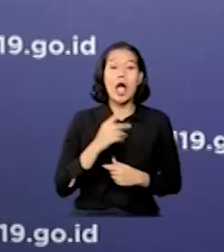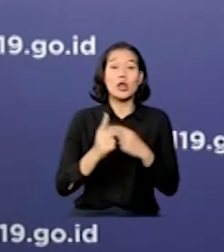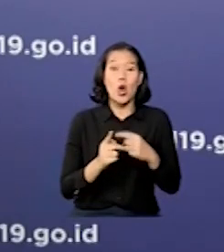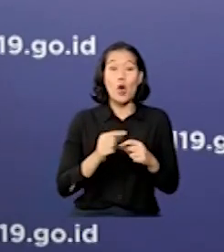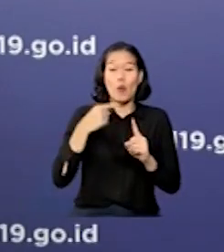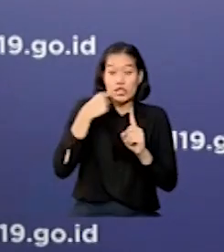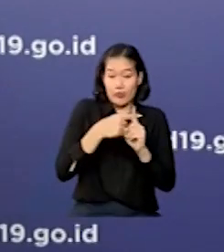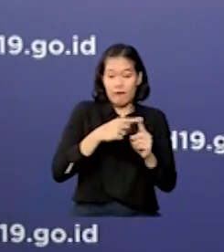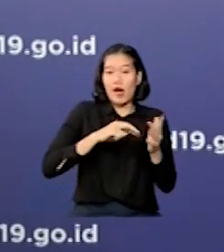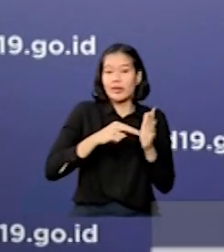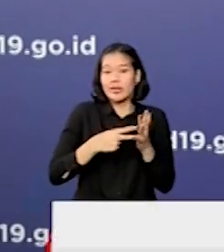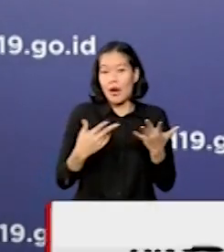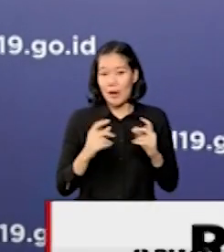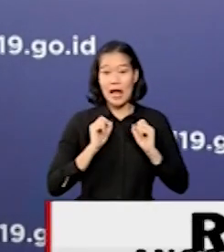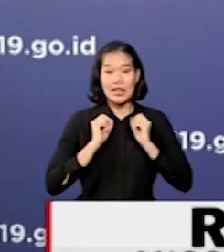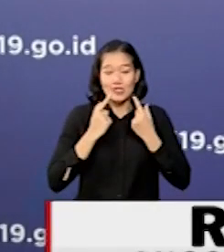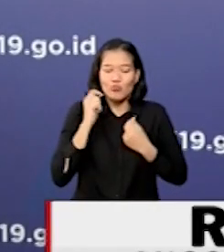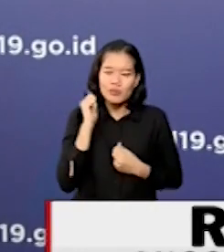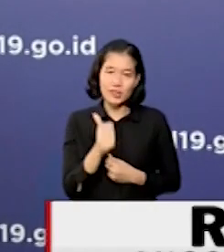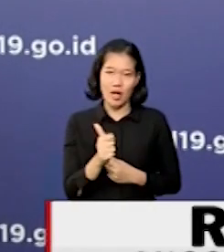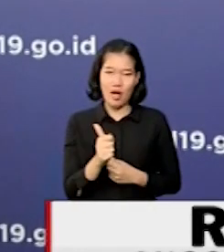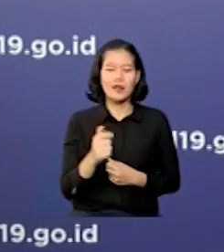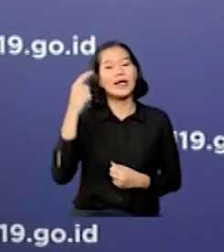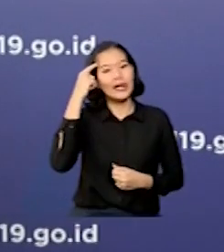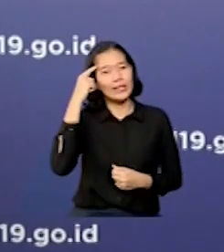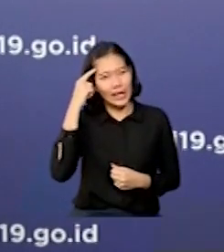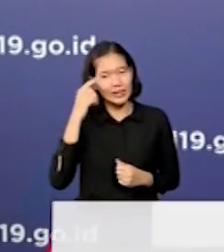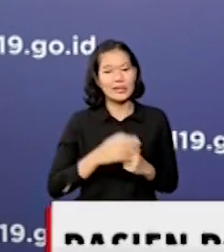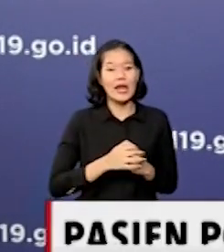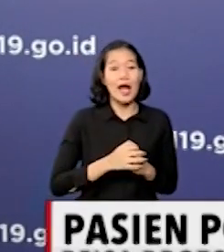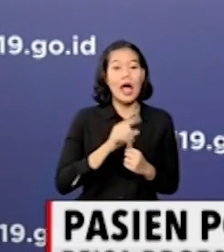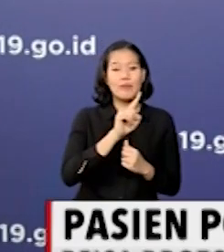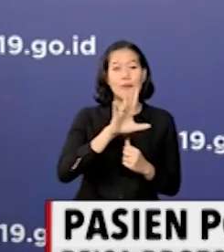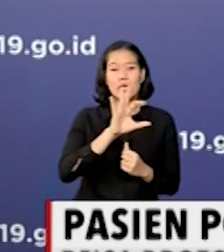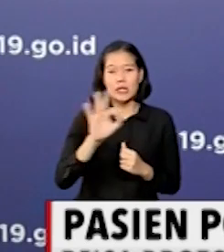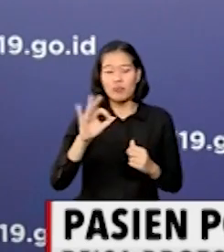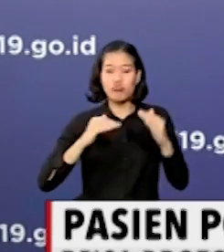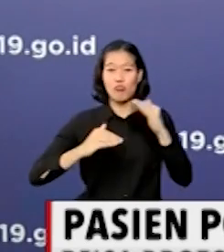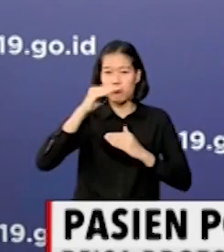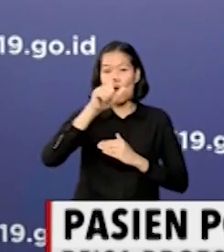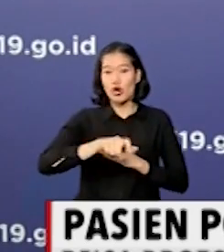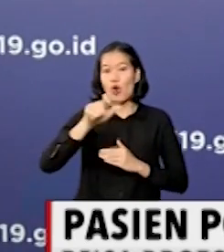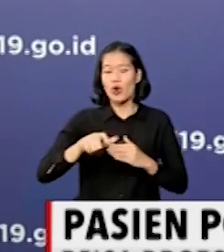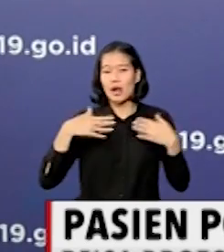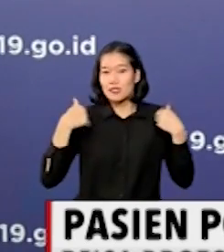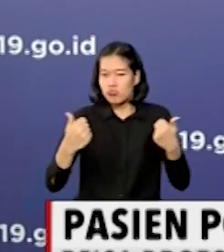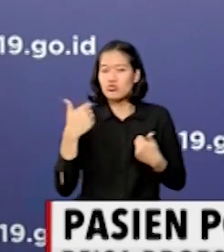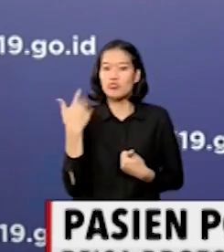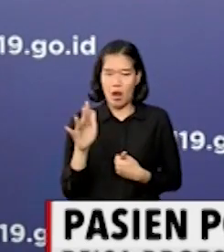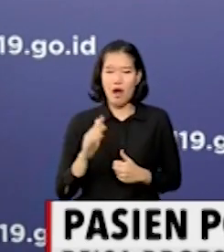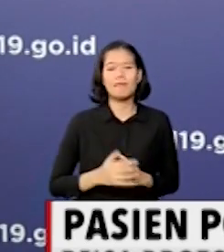Apabila positif, maka penyembuhan dapat dilakukan. Ingat, lebih dari 15.000 saudara-saudari kita sudah sembuh dari